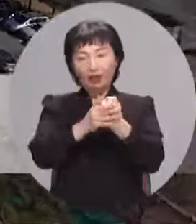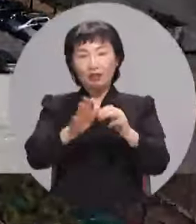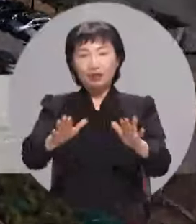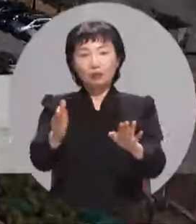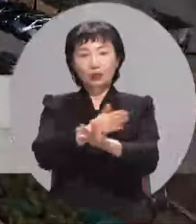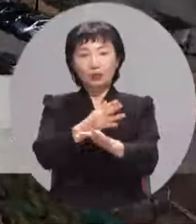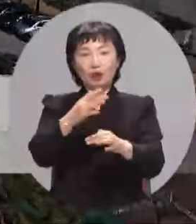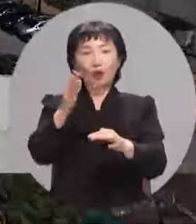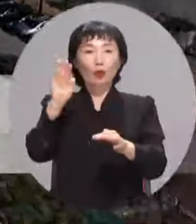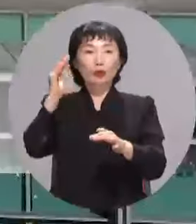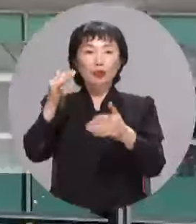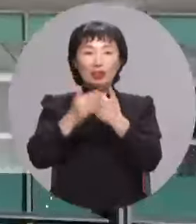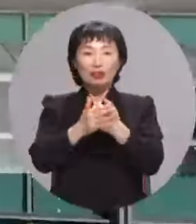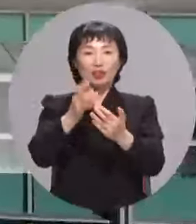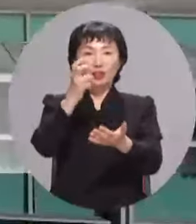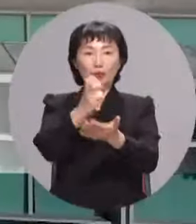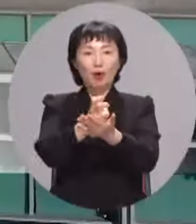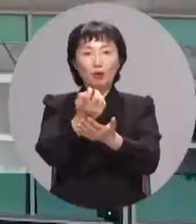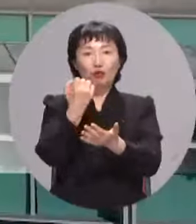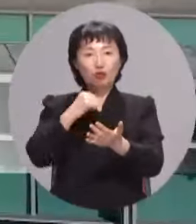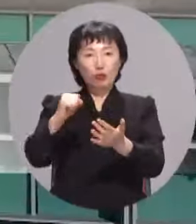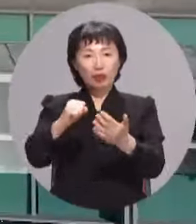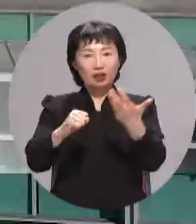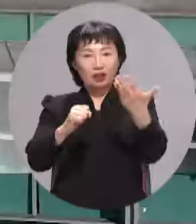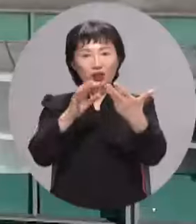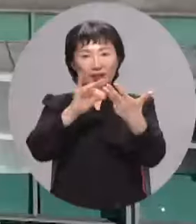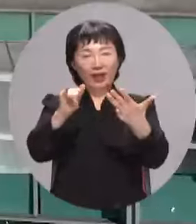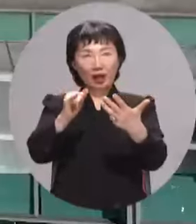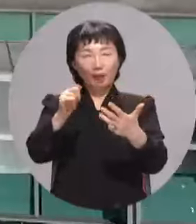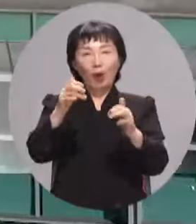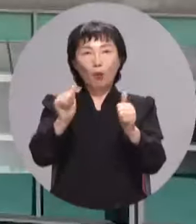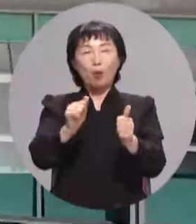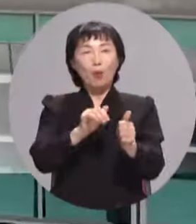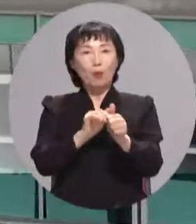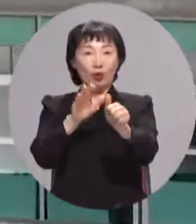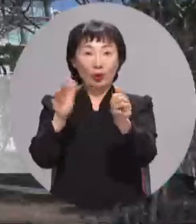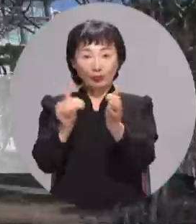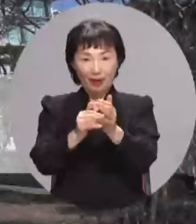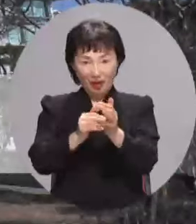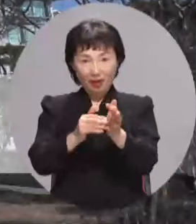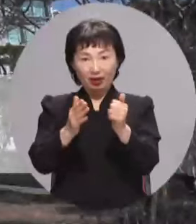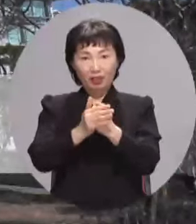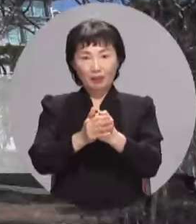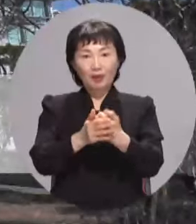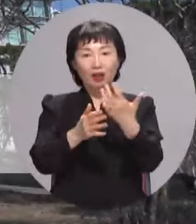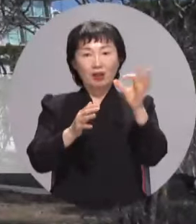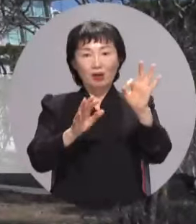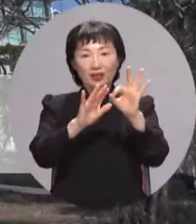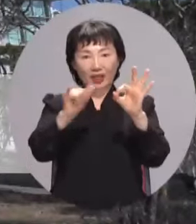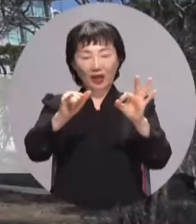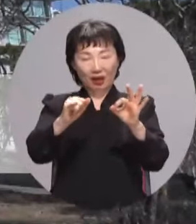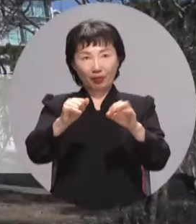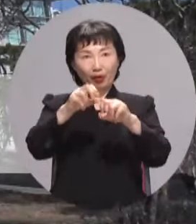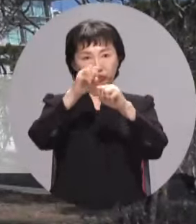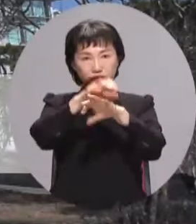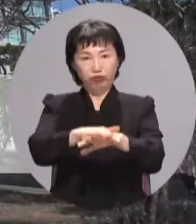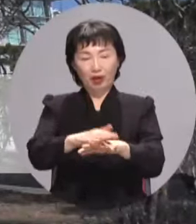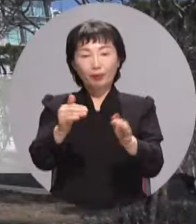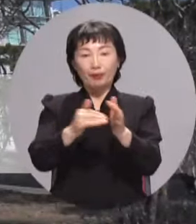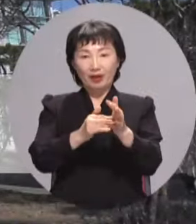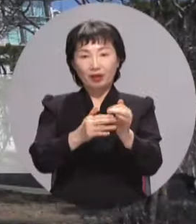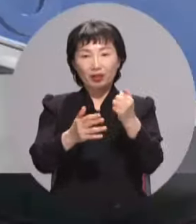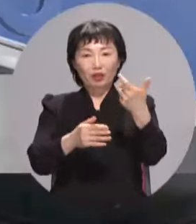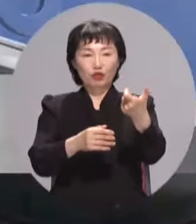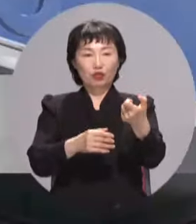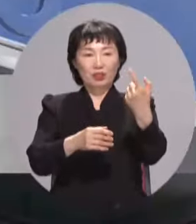최근까지 공직 선거법 위반 혐의로 여덟 명이 검찰로 넘겨졌고 명이 불송치 수사 종결됐습니다 나머지 예순